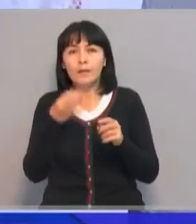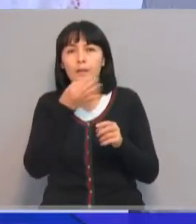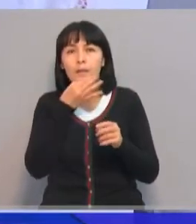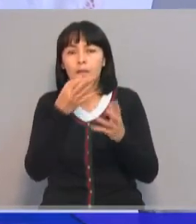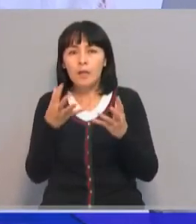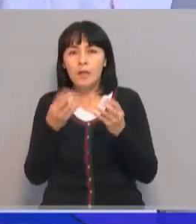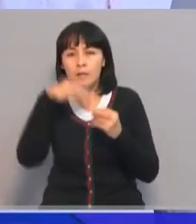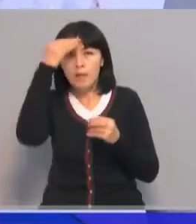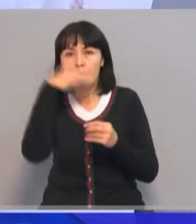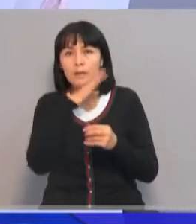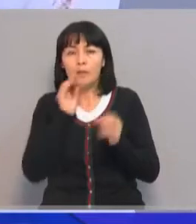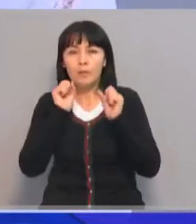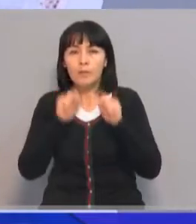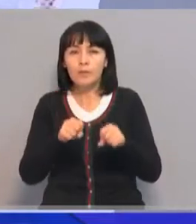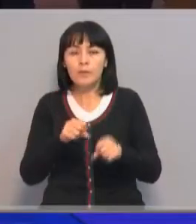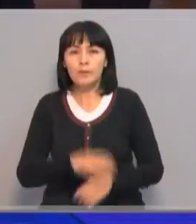получила разрешение от родителей.